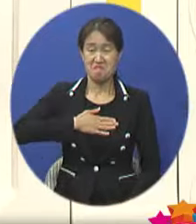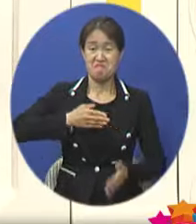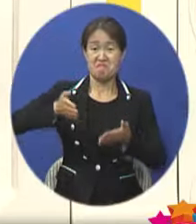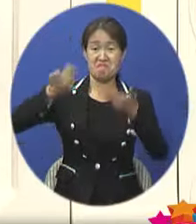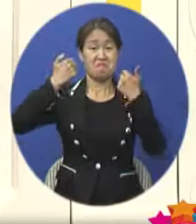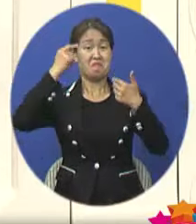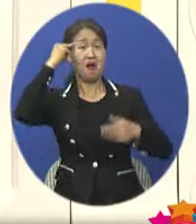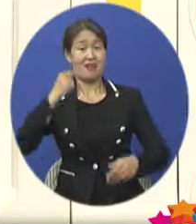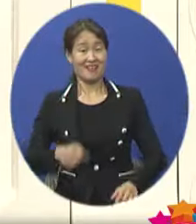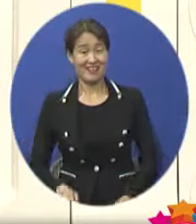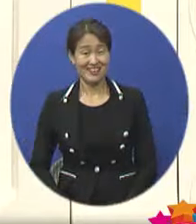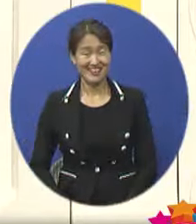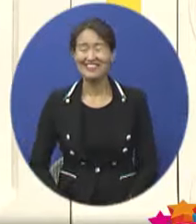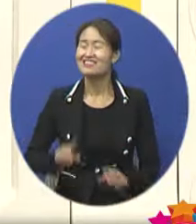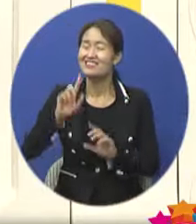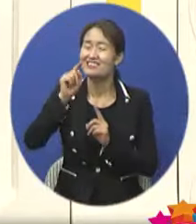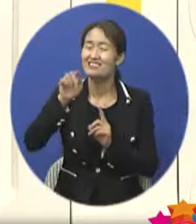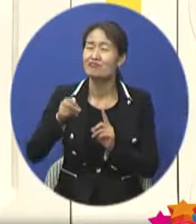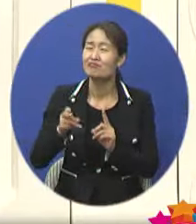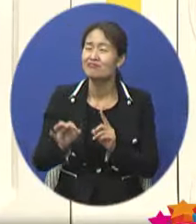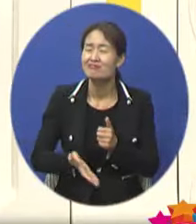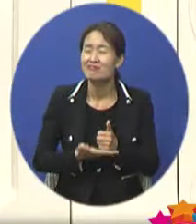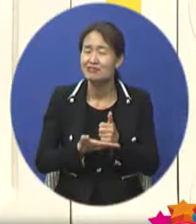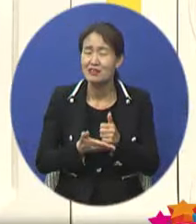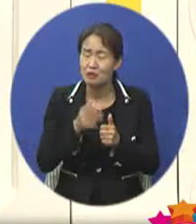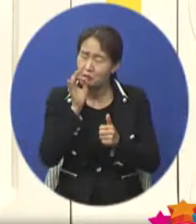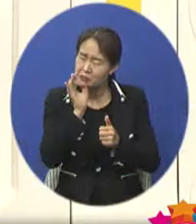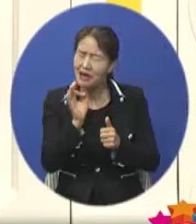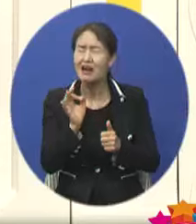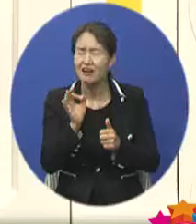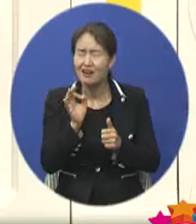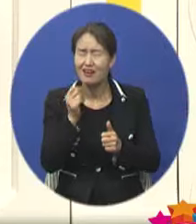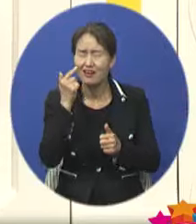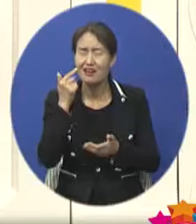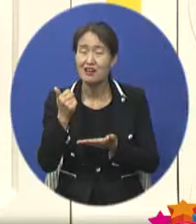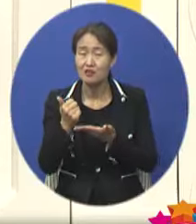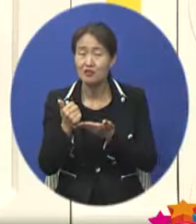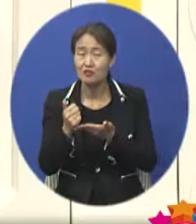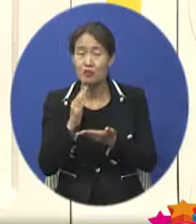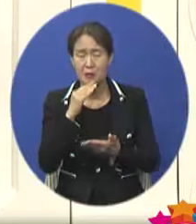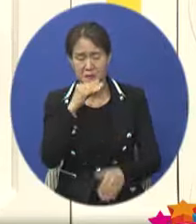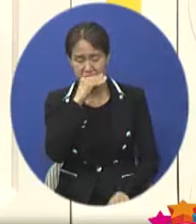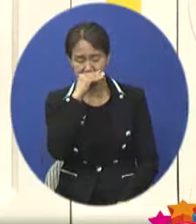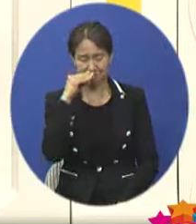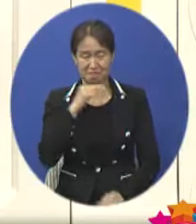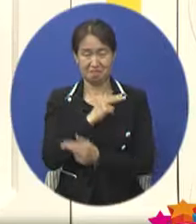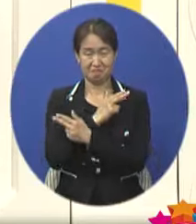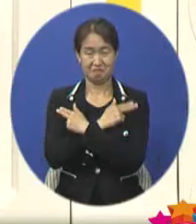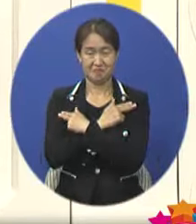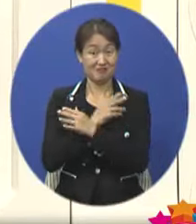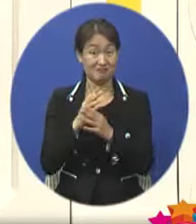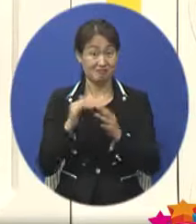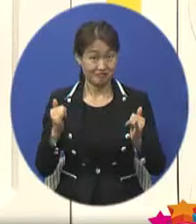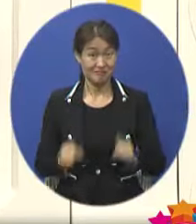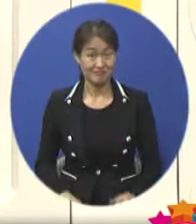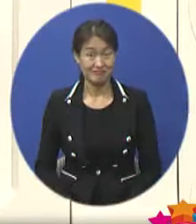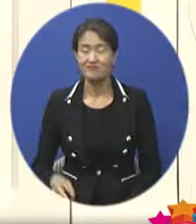그래요. 근데 이부영 씨, 이부영 씨를 이렇게 칭찬하시는 거 보니까 우리 네. 아버님께서도 굉장히 젠틀남이신 것 같아요. 아, 노래도